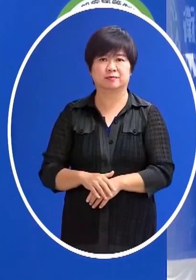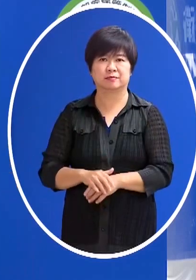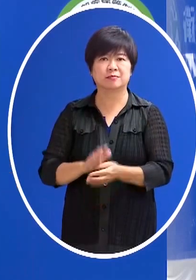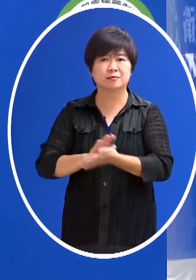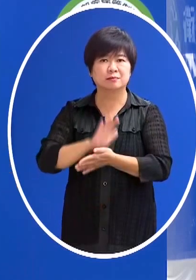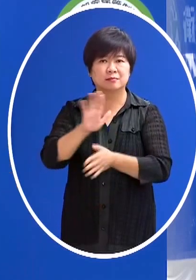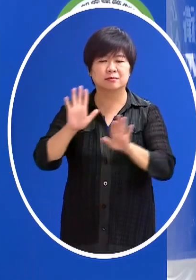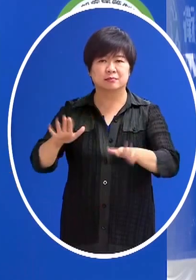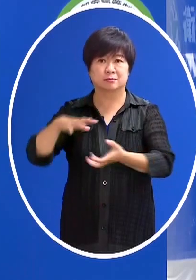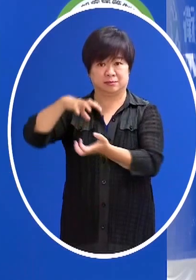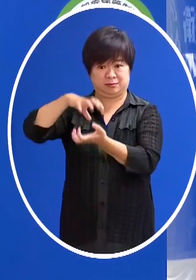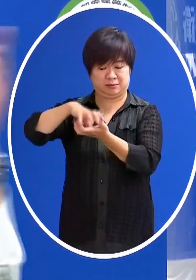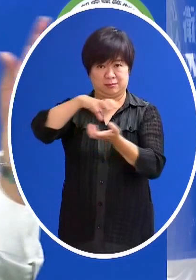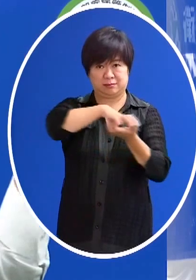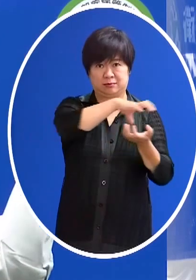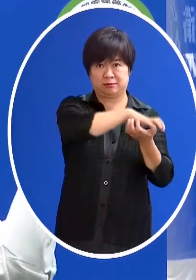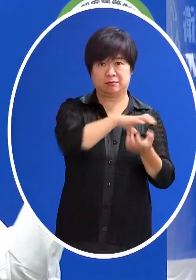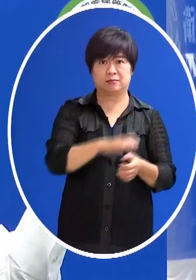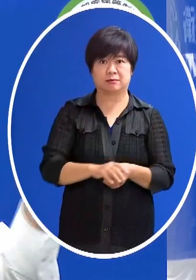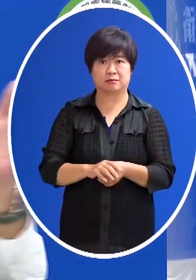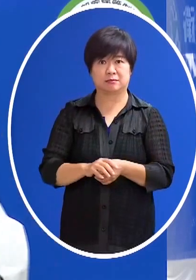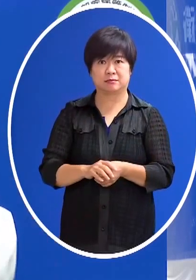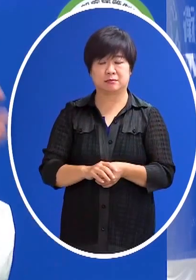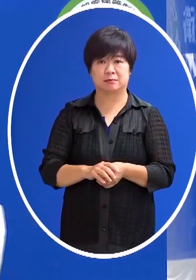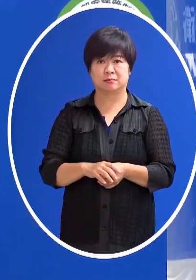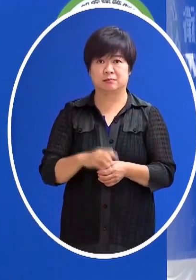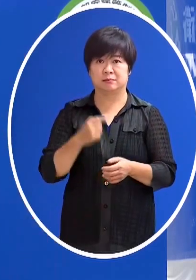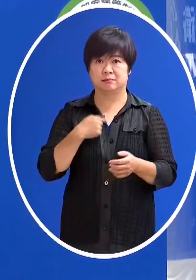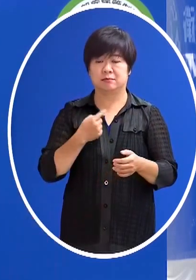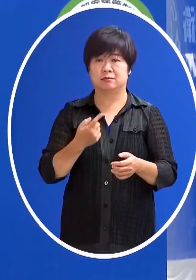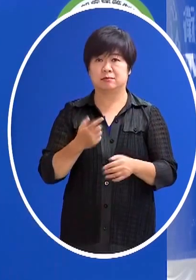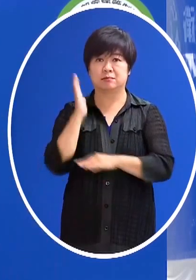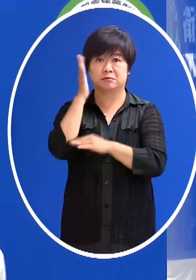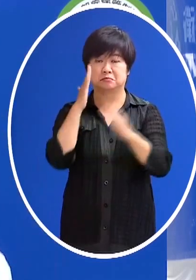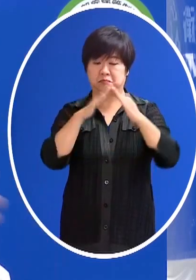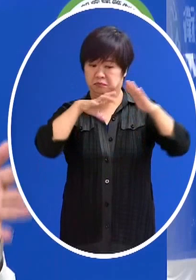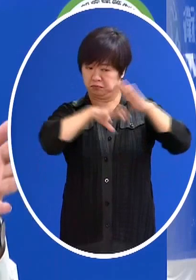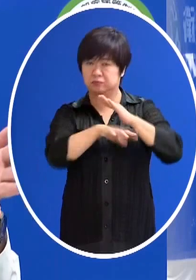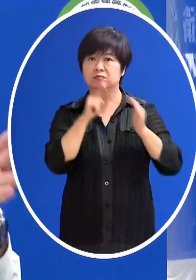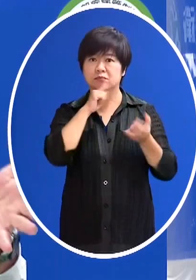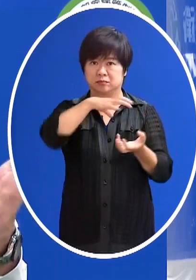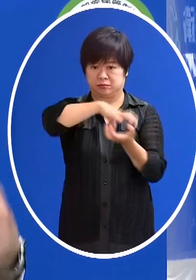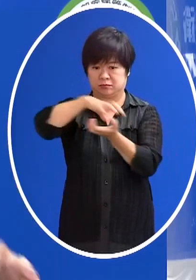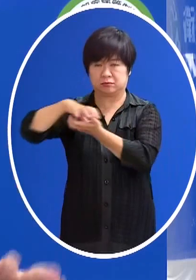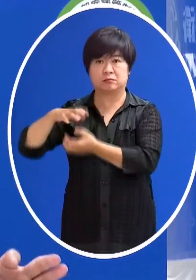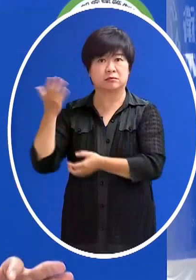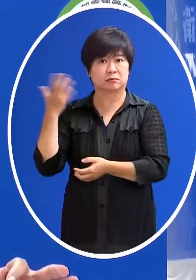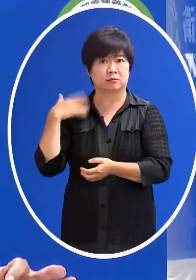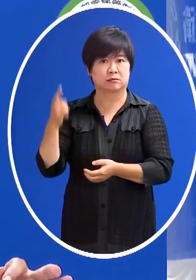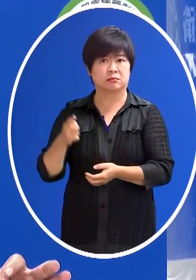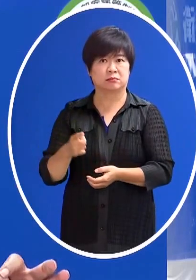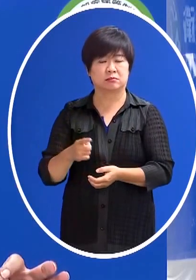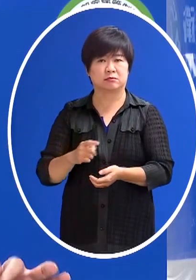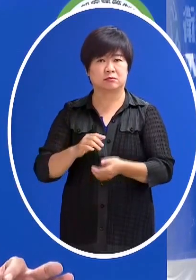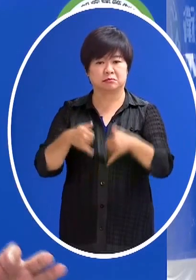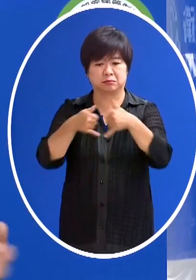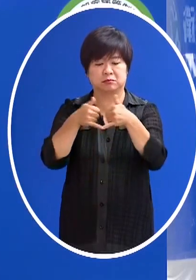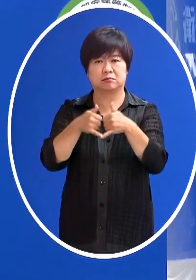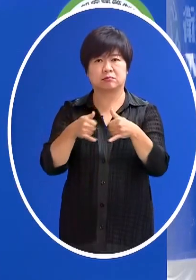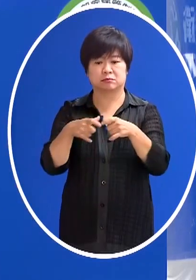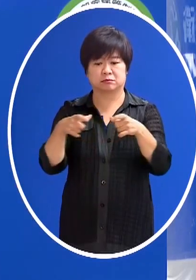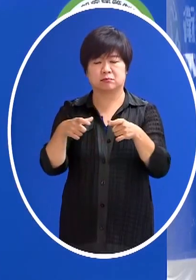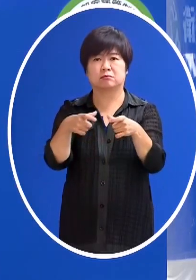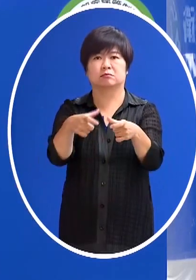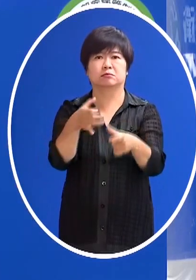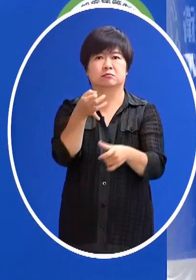后来现在有一盒一盒啊，那我们现在放到我们仓库里面就有一盒一盒，但是以前在口罩实名制的哈，那我们都没有一盒一